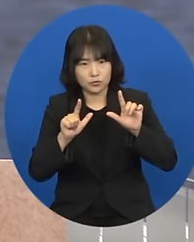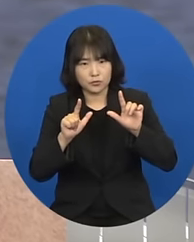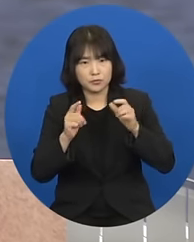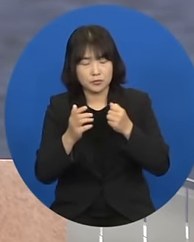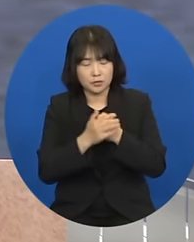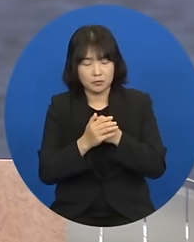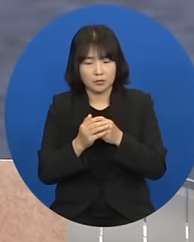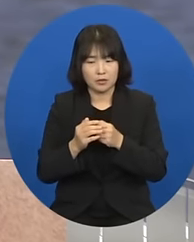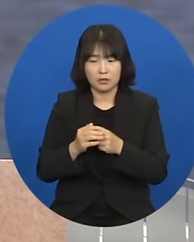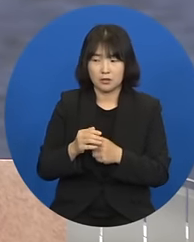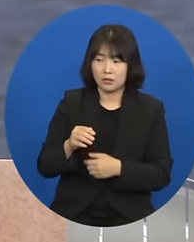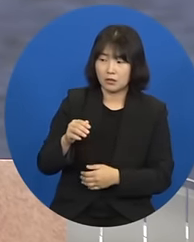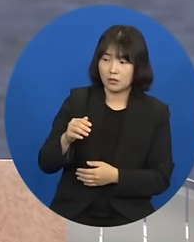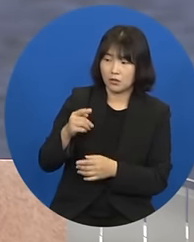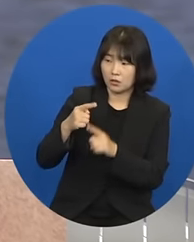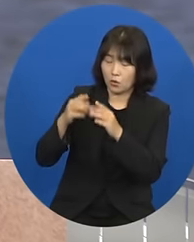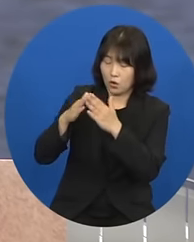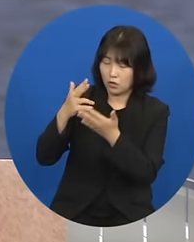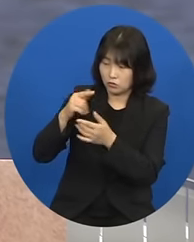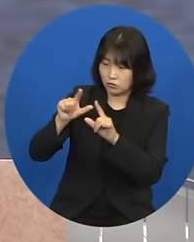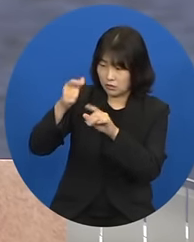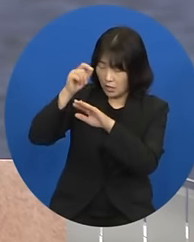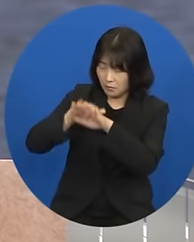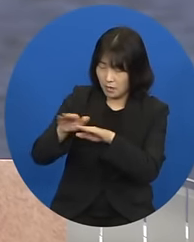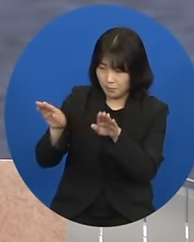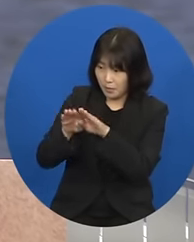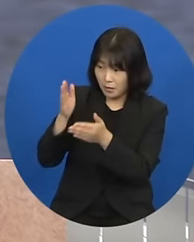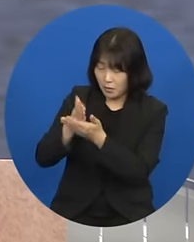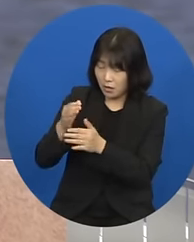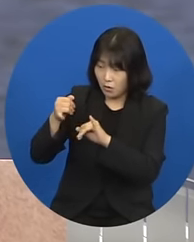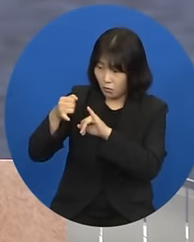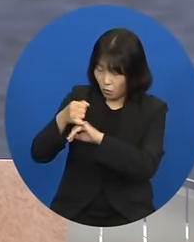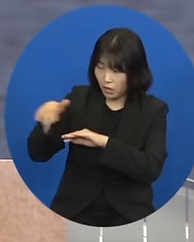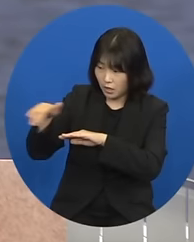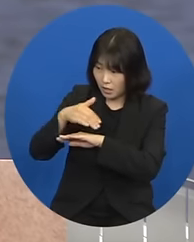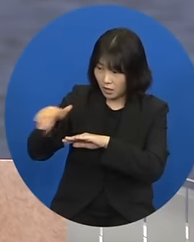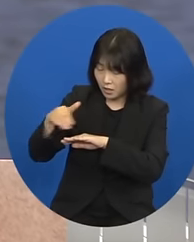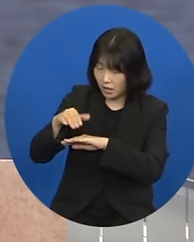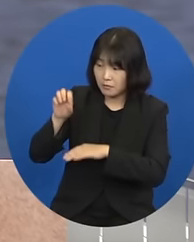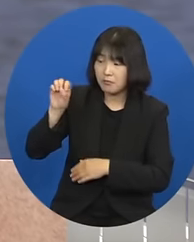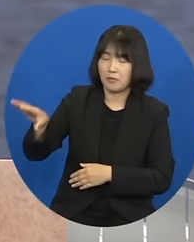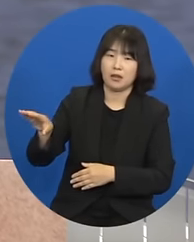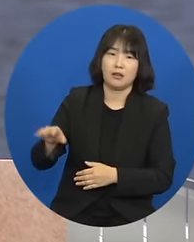여보 주일 예배에는 빠지지 말고 꼭 다녀와요 라고 말을 해줍니다.